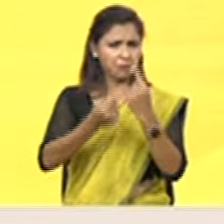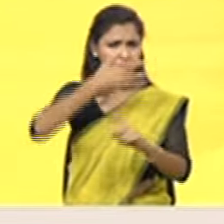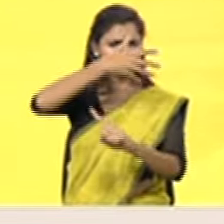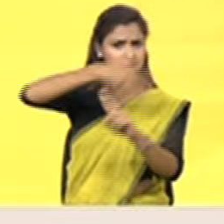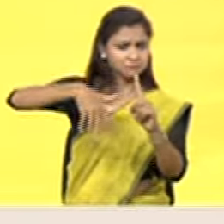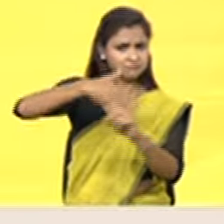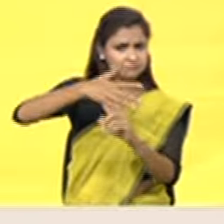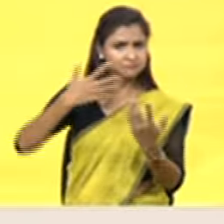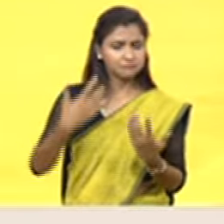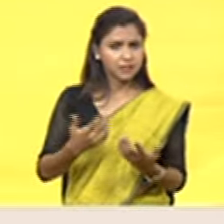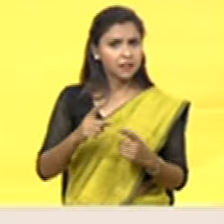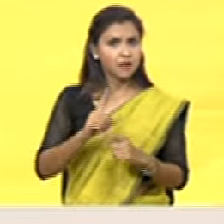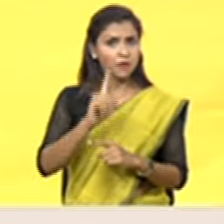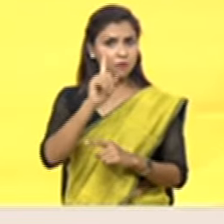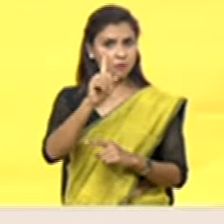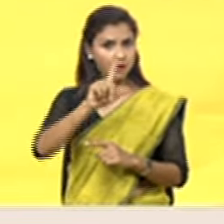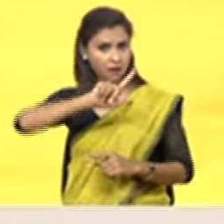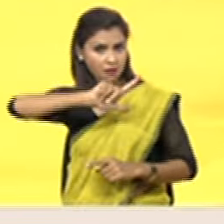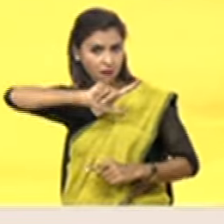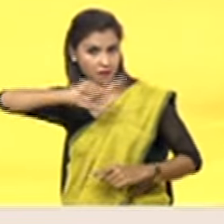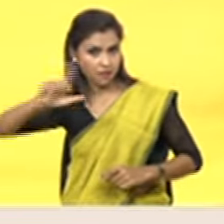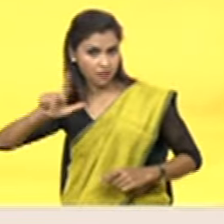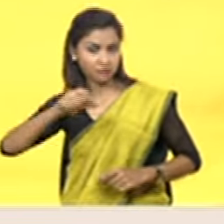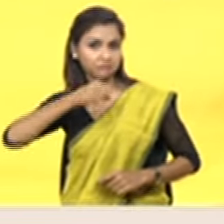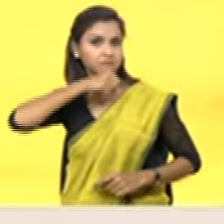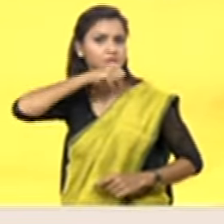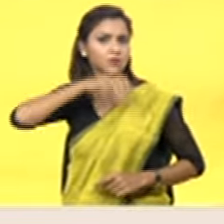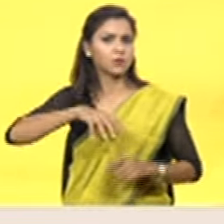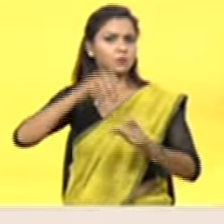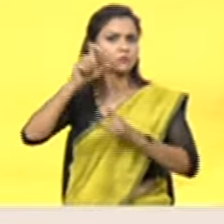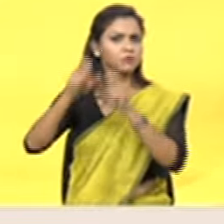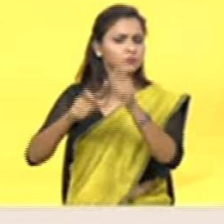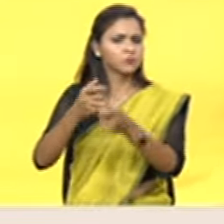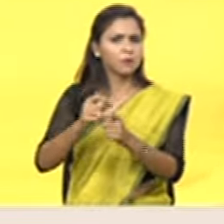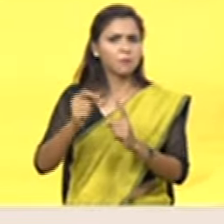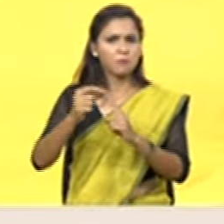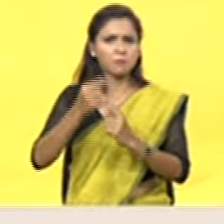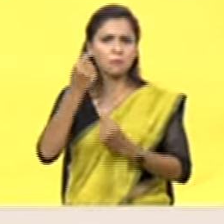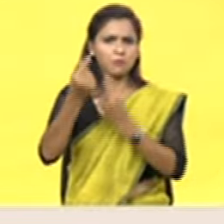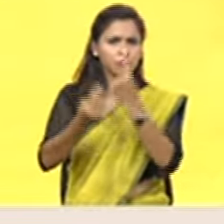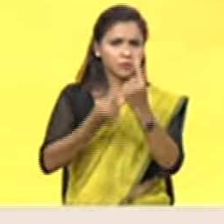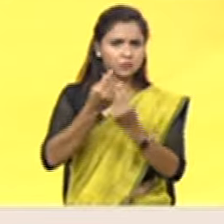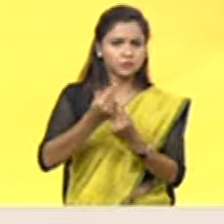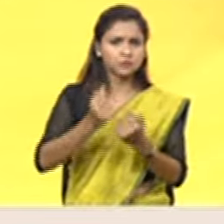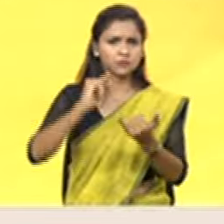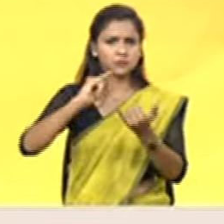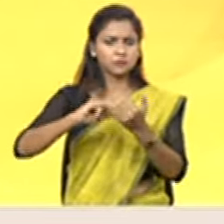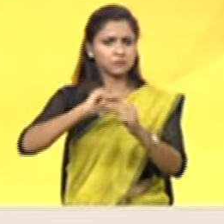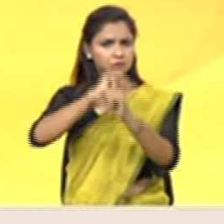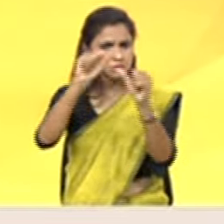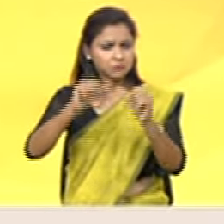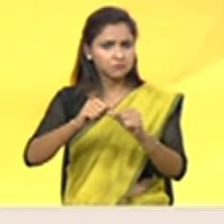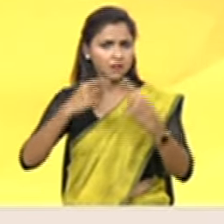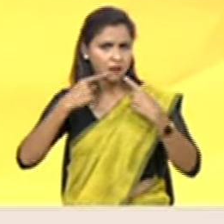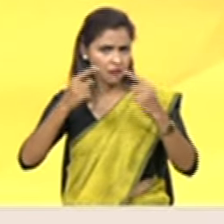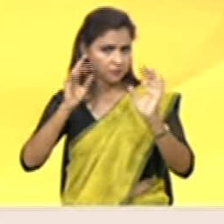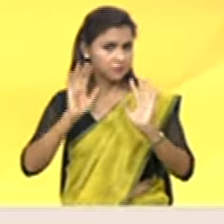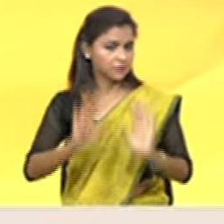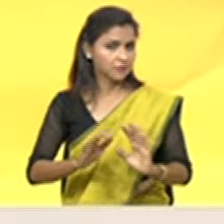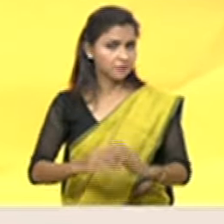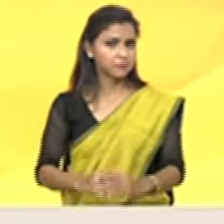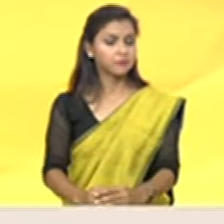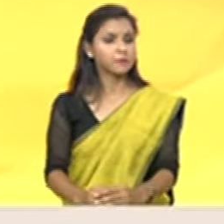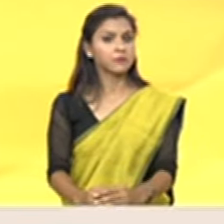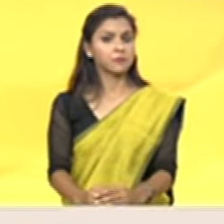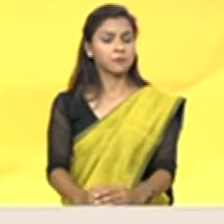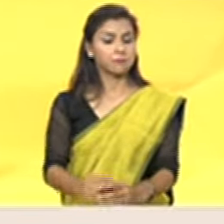वाले एक लाख युवाओं को पॉलिटिकल सिस्टम से जोड़ने का आवाहन किया है